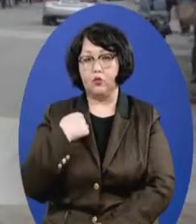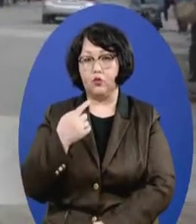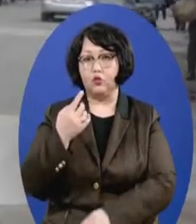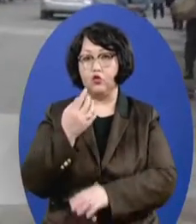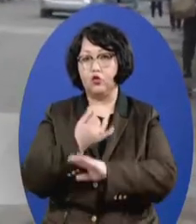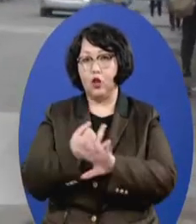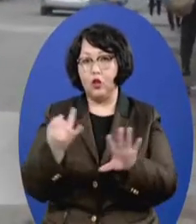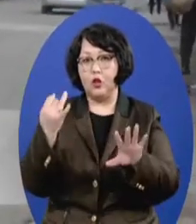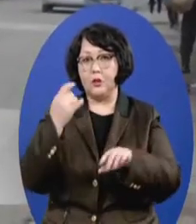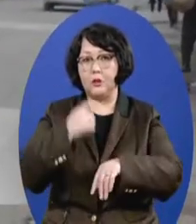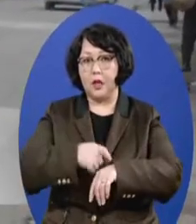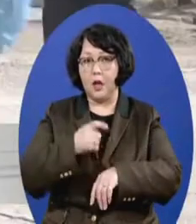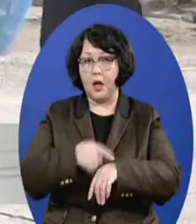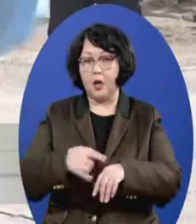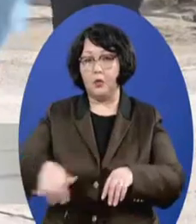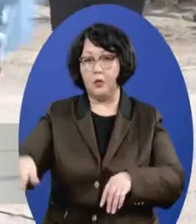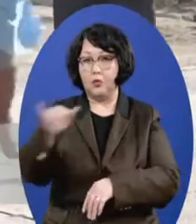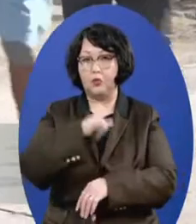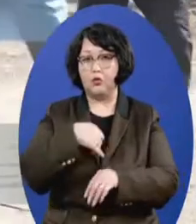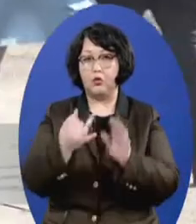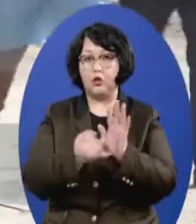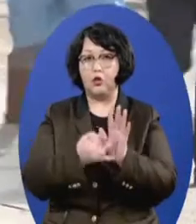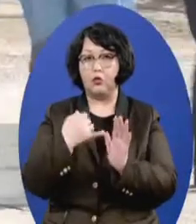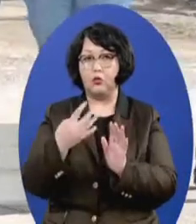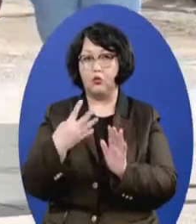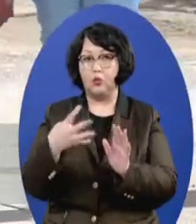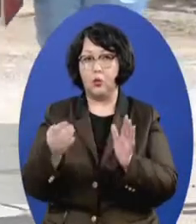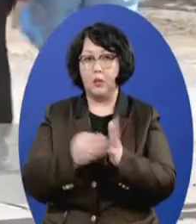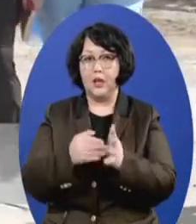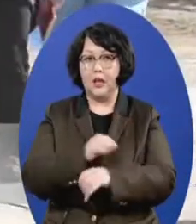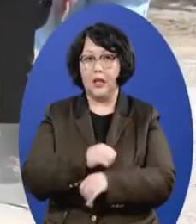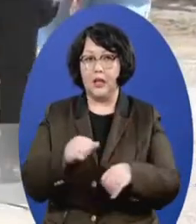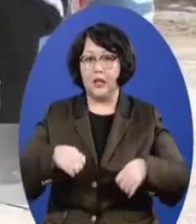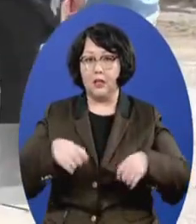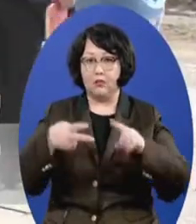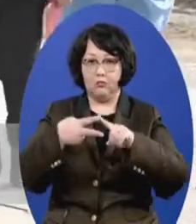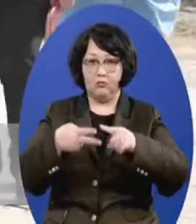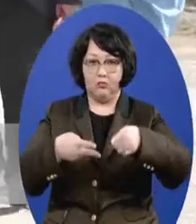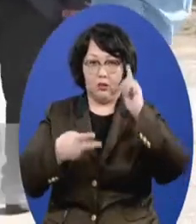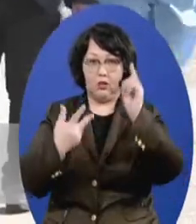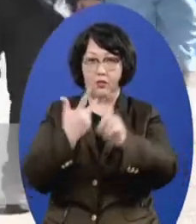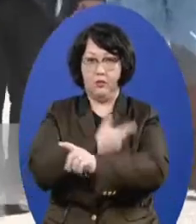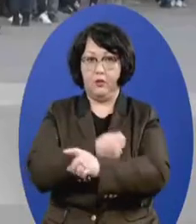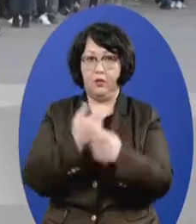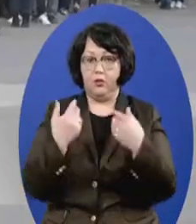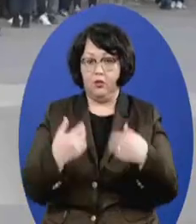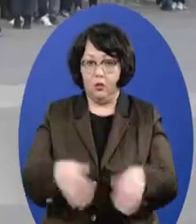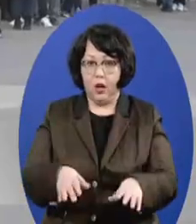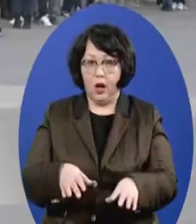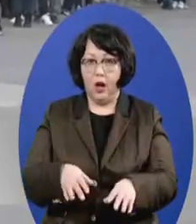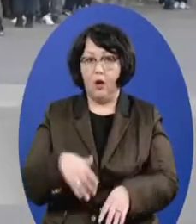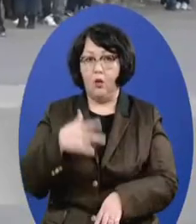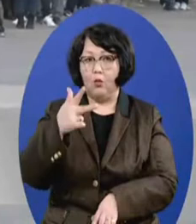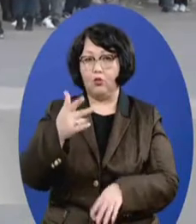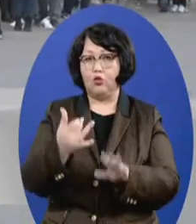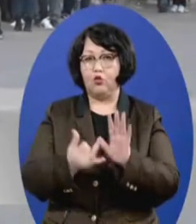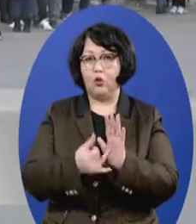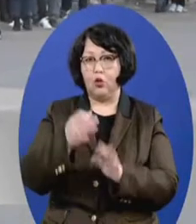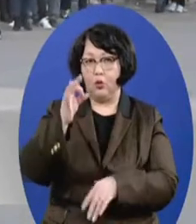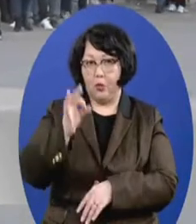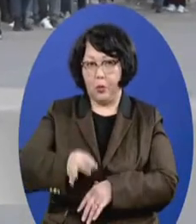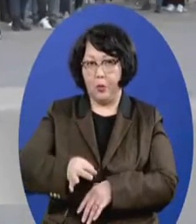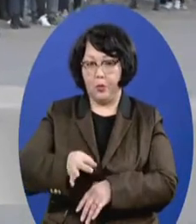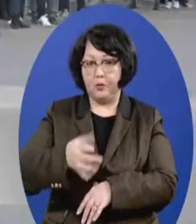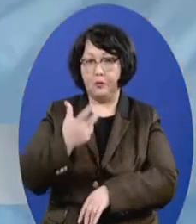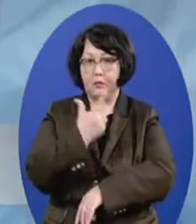Өчигдрийн 19 цагийн байдлаар улсын хэмжээнд 744,000 иргэн вакцины нэгдүгээр томдоо хамрагджээ. Энэ нь зорилт бүлгийн 37% эзлэж